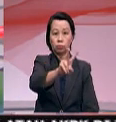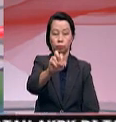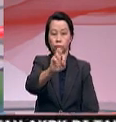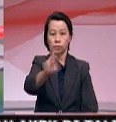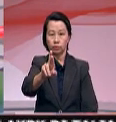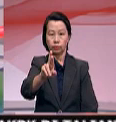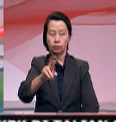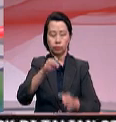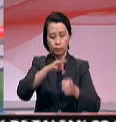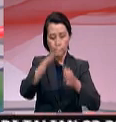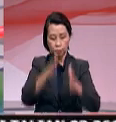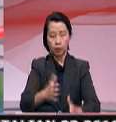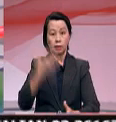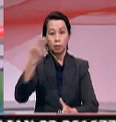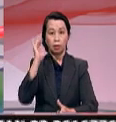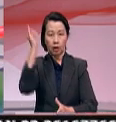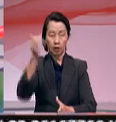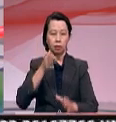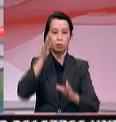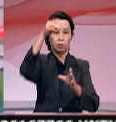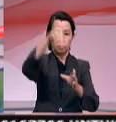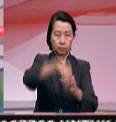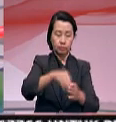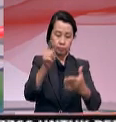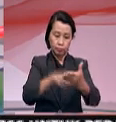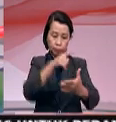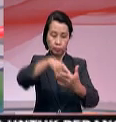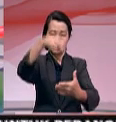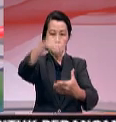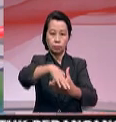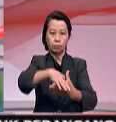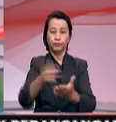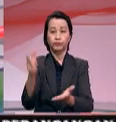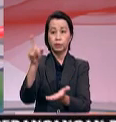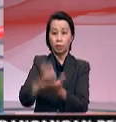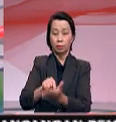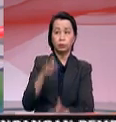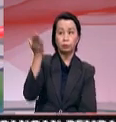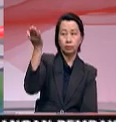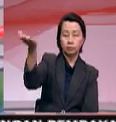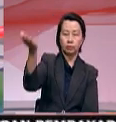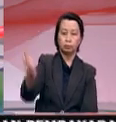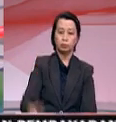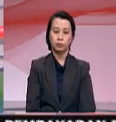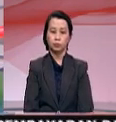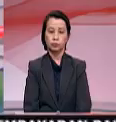pengundi biasa akan menunaikan tanggungjawab mereka. Laporan wartawan Andy Reza Rohadian.